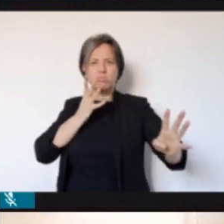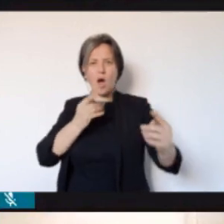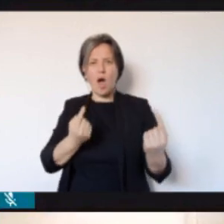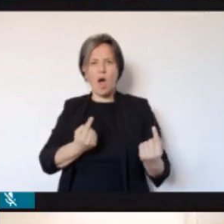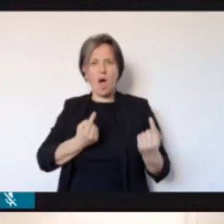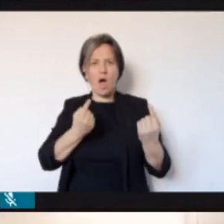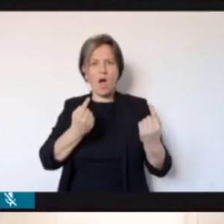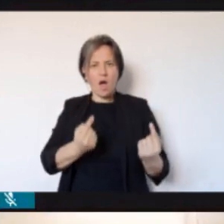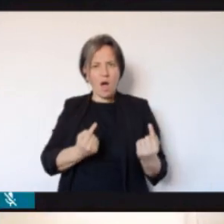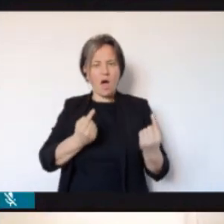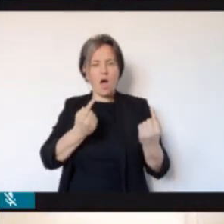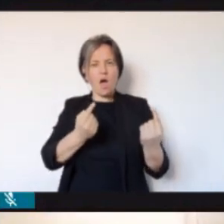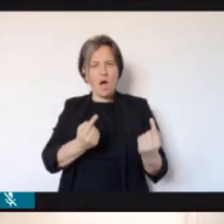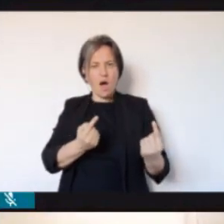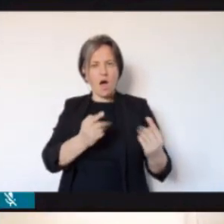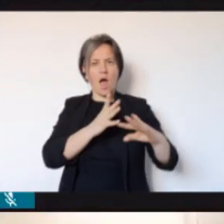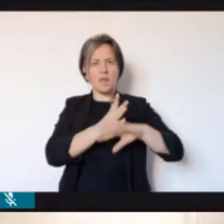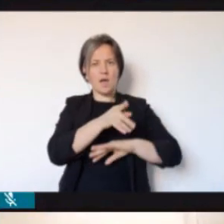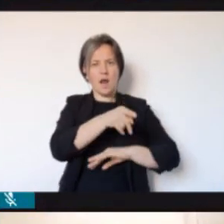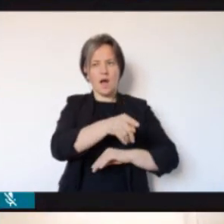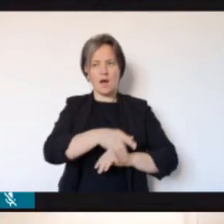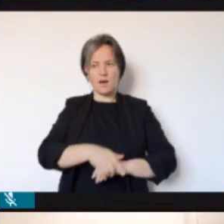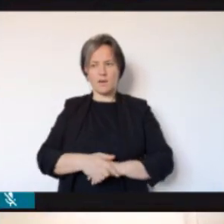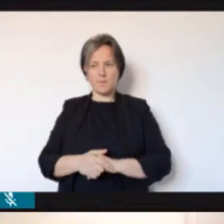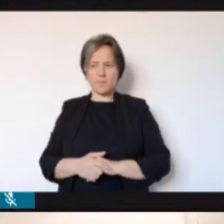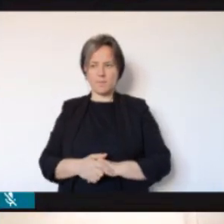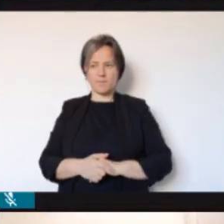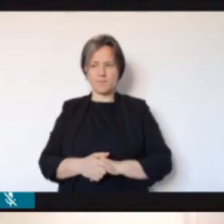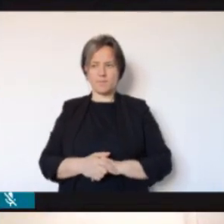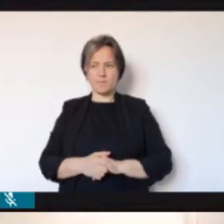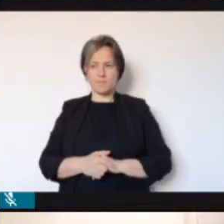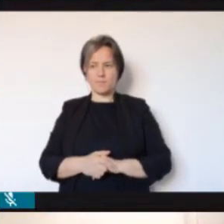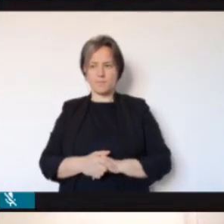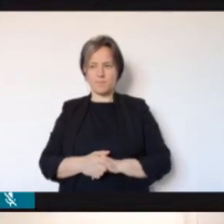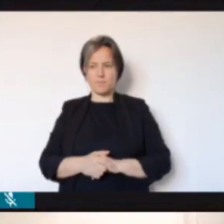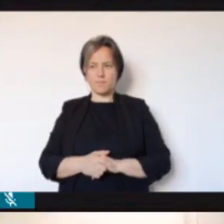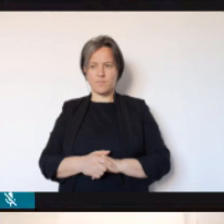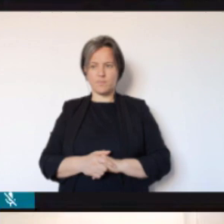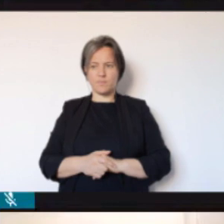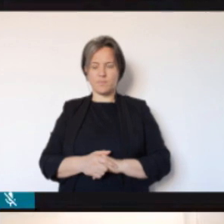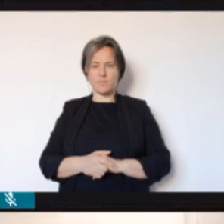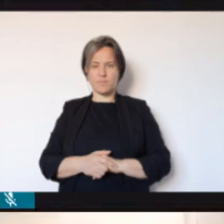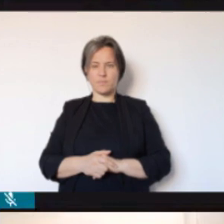in attesa, per ore, di poter entrare.